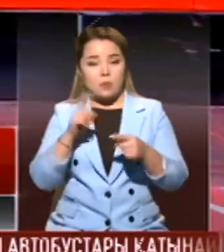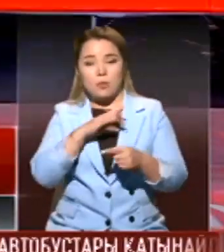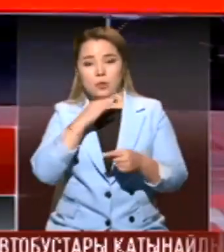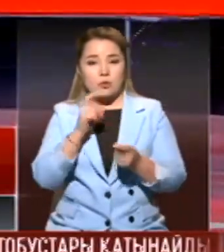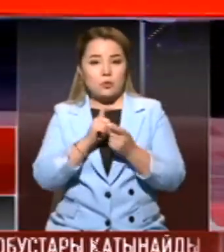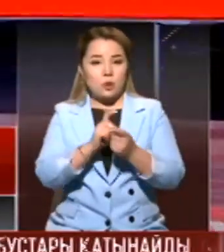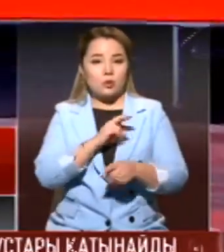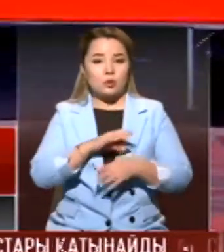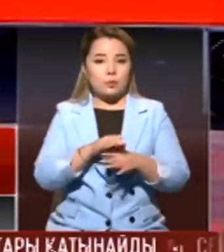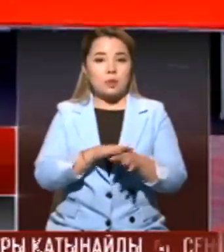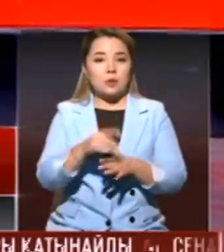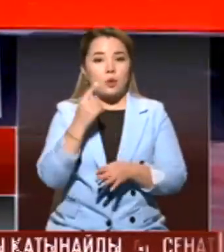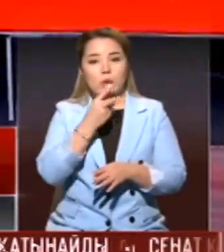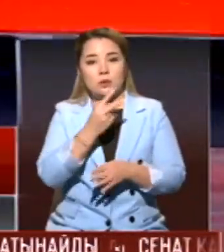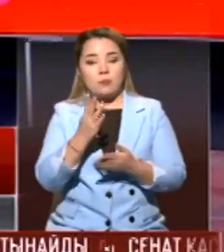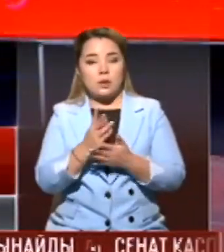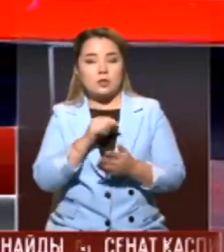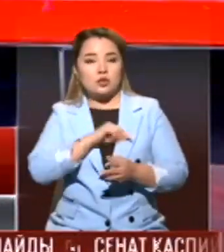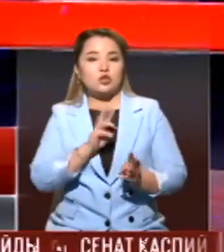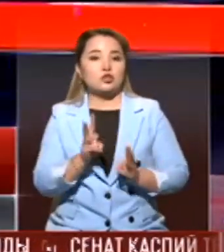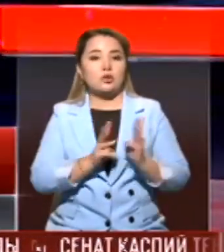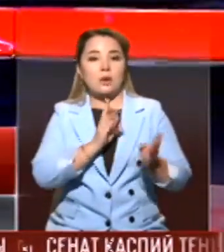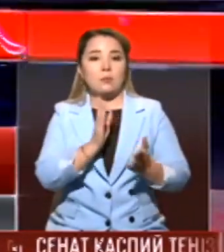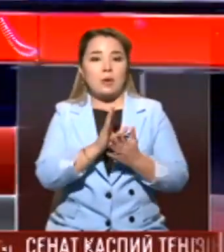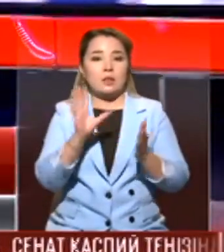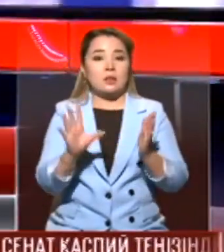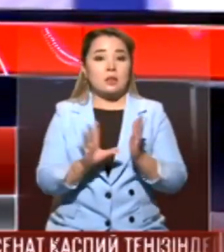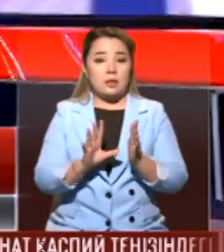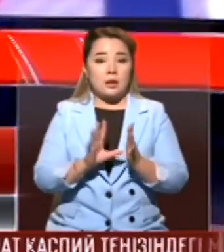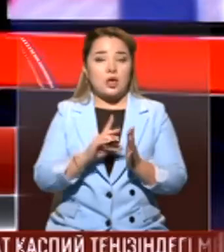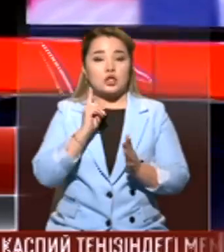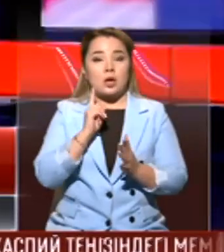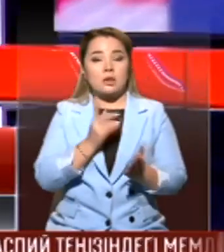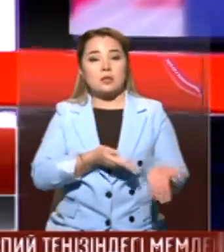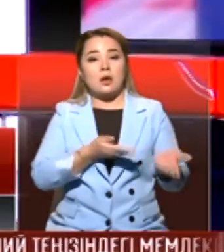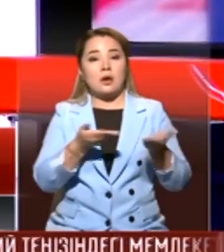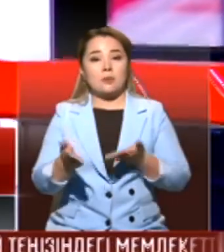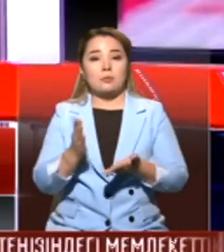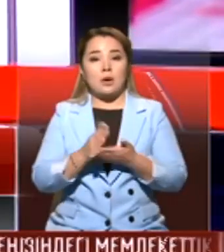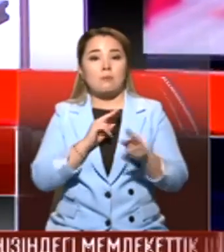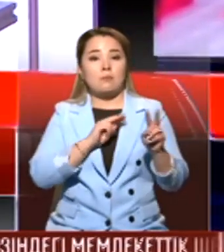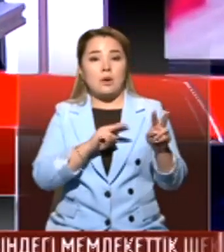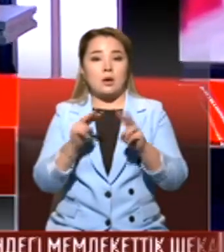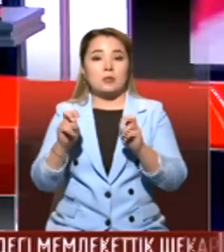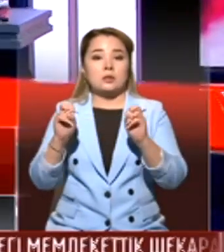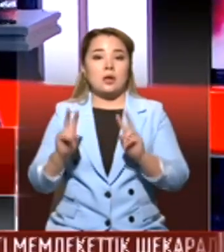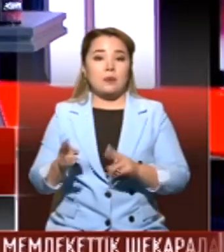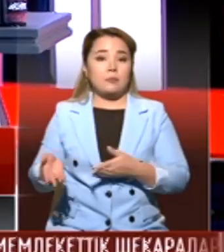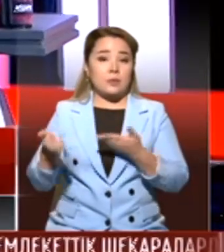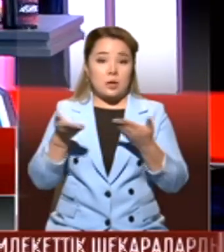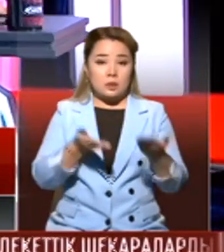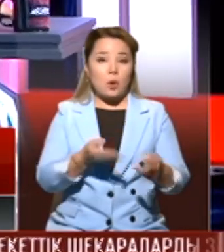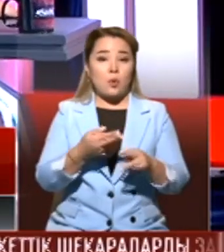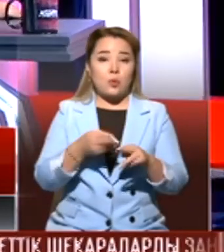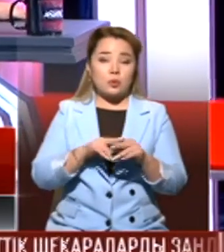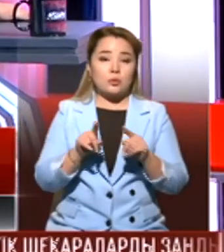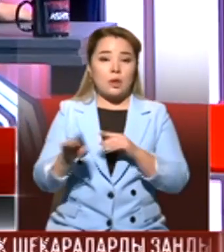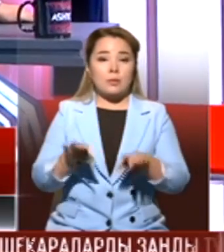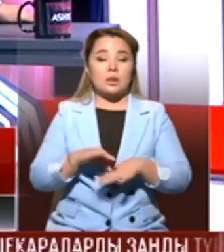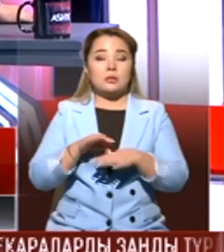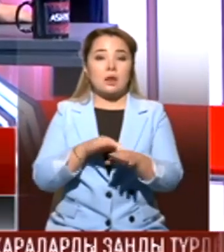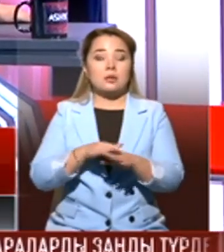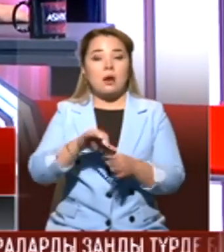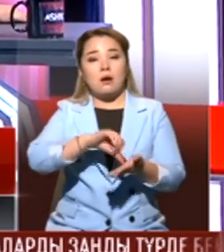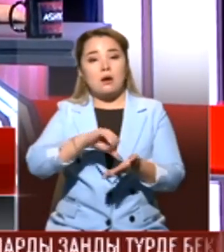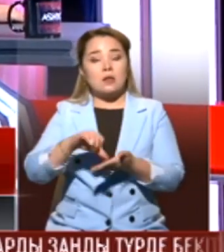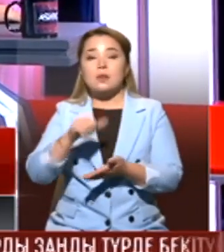күресуге деген көзқарас бар, жалындаған ішінде энергиясы бар. Сондықтан біз жастарды тартып отырмыз осындай бақылаушылықтарға, және осы процеске қатыстырып